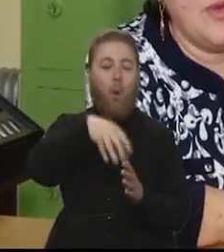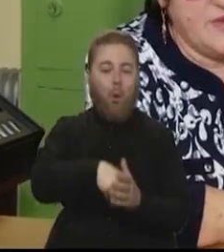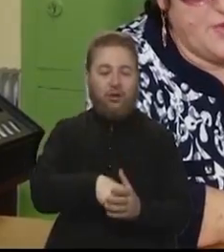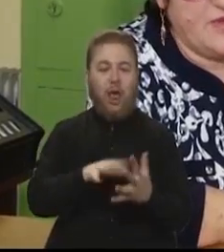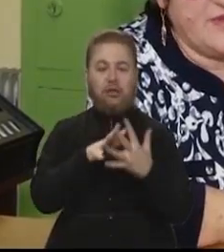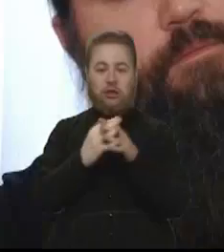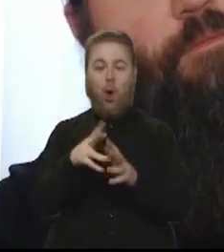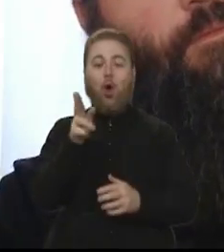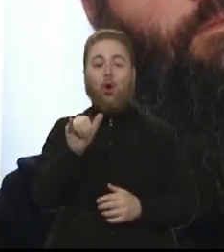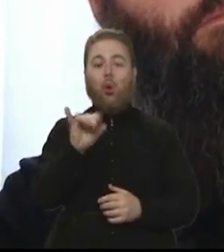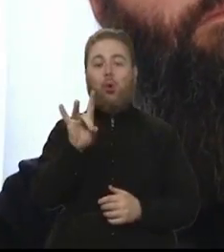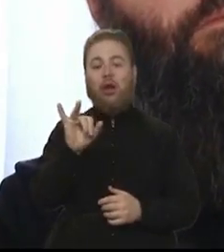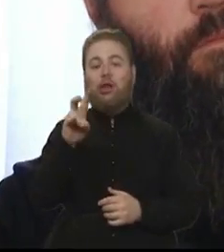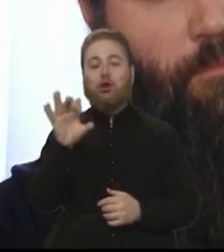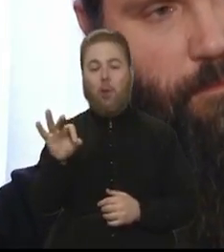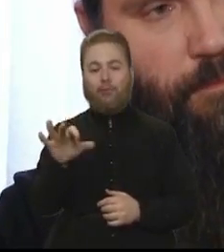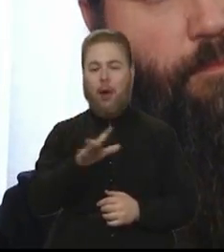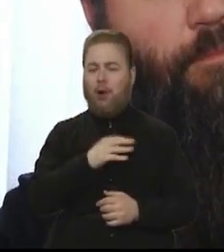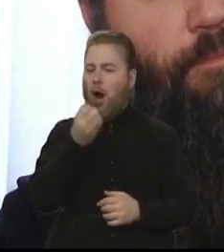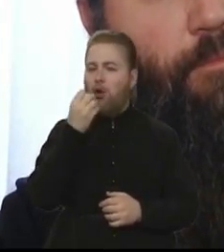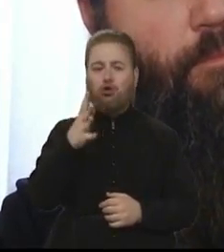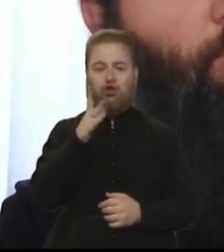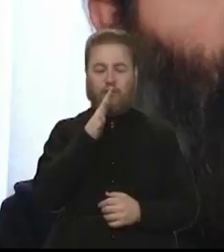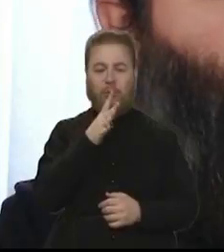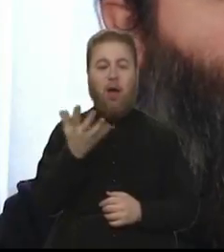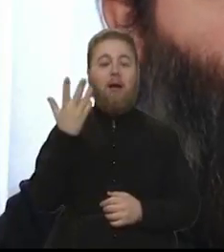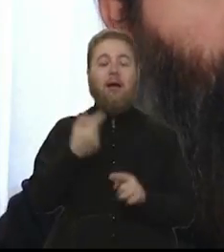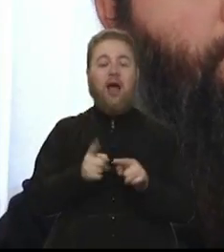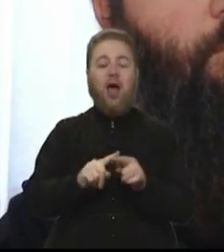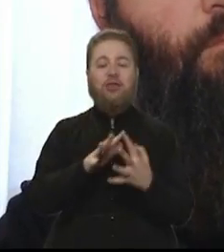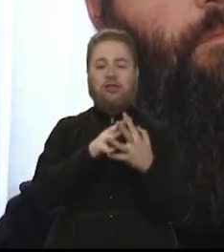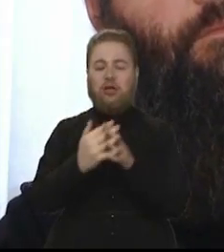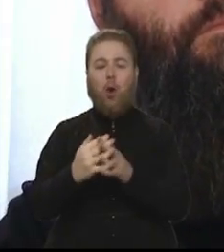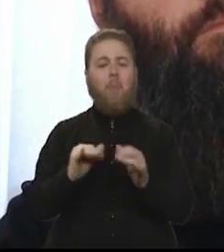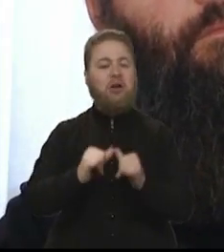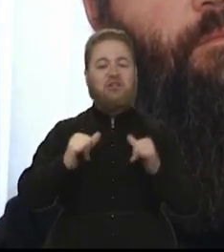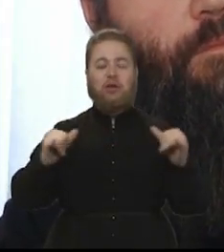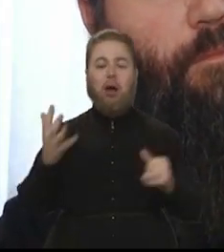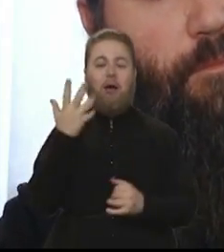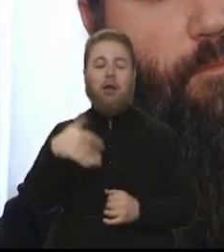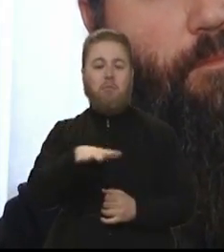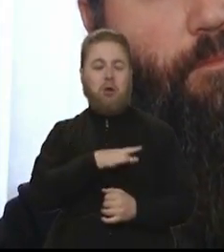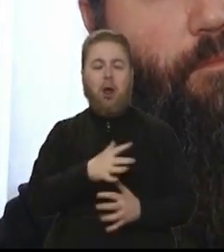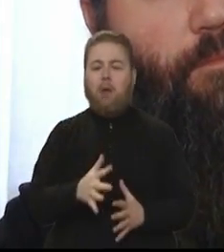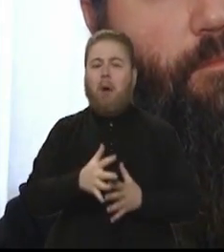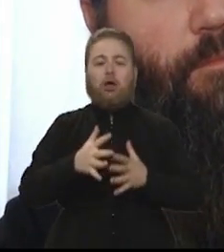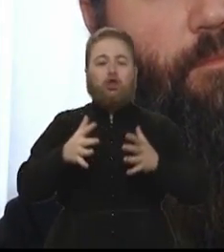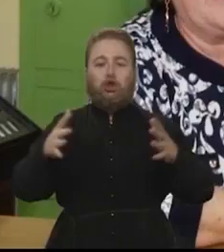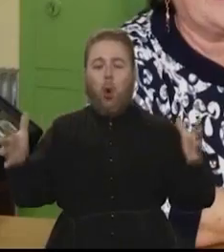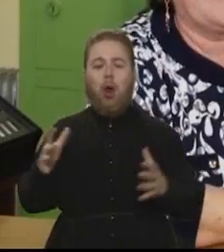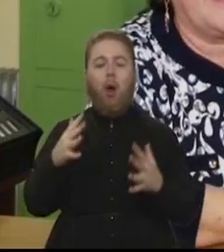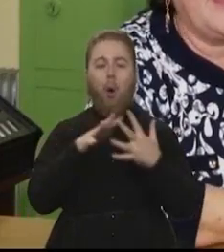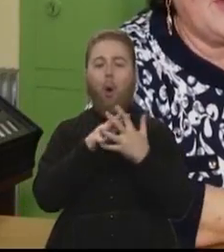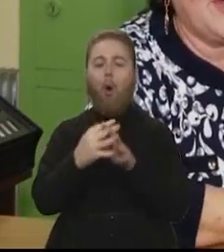село Курино. Были хорошие времена, когда это село процветало, когда был большой